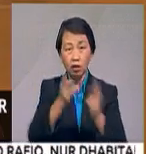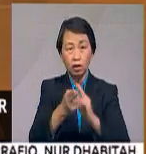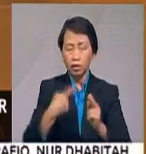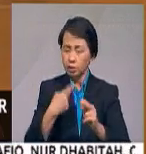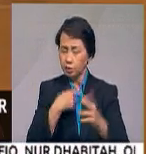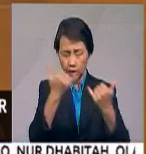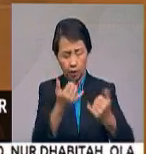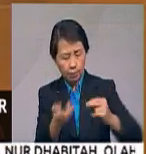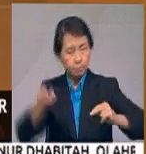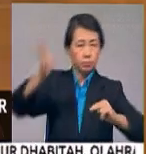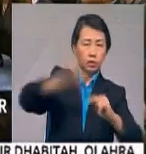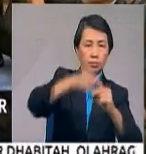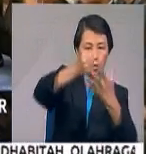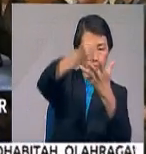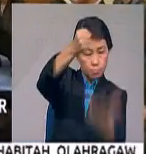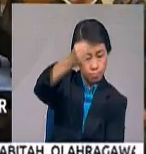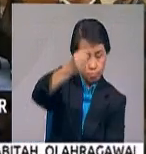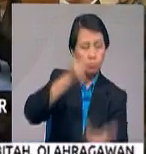ganda. 100%.